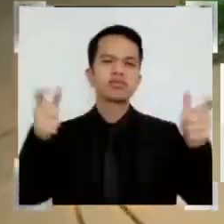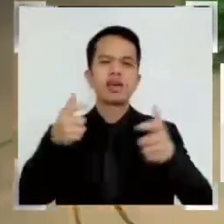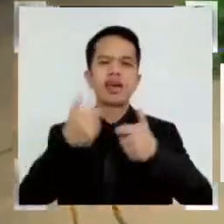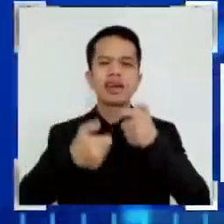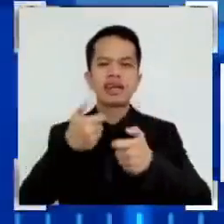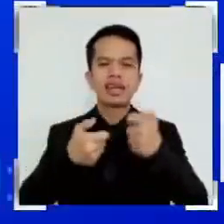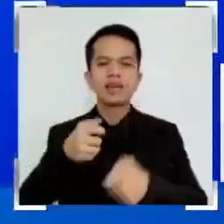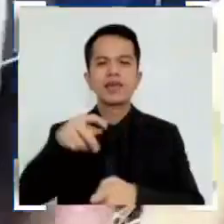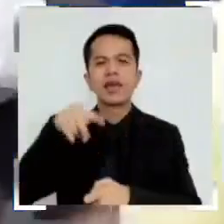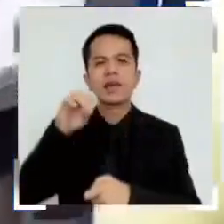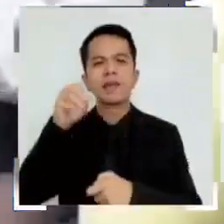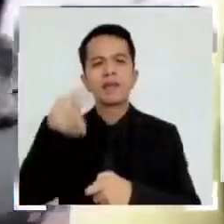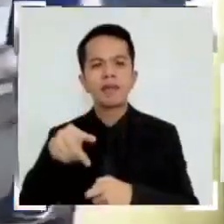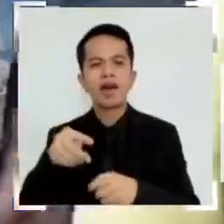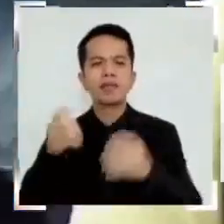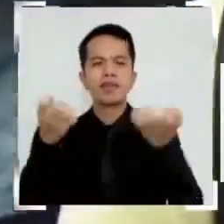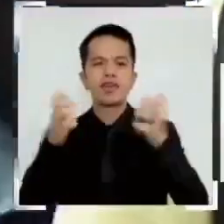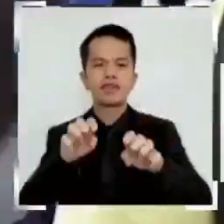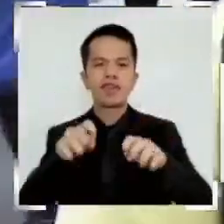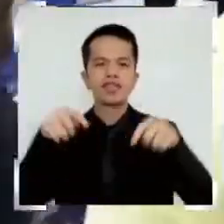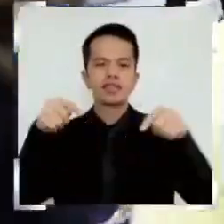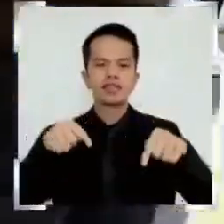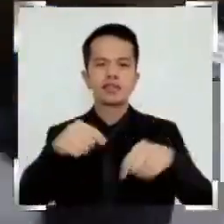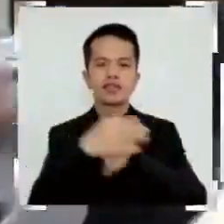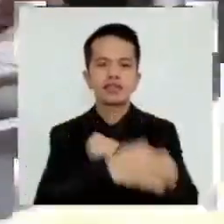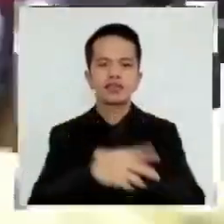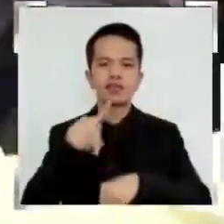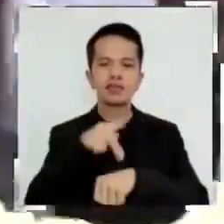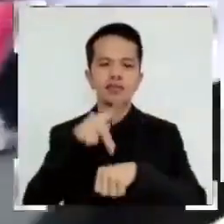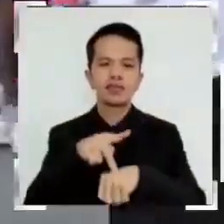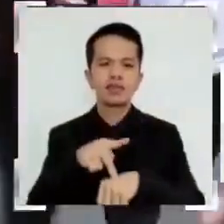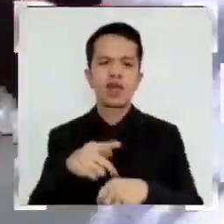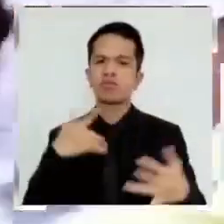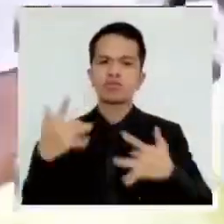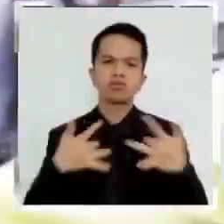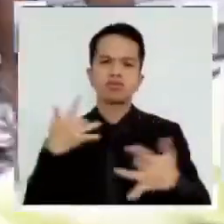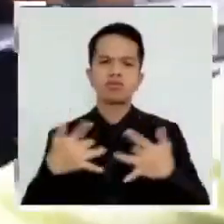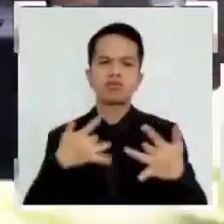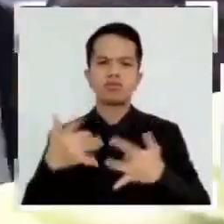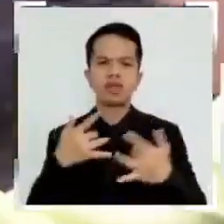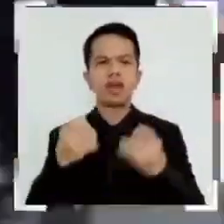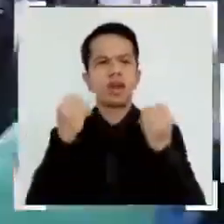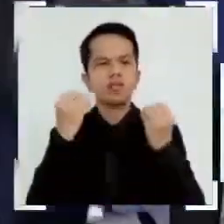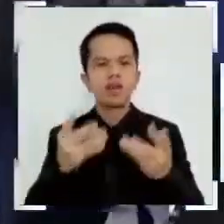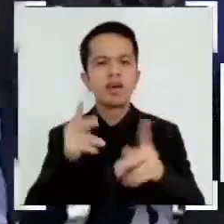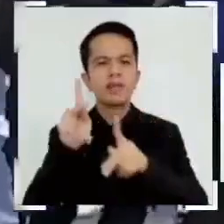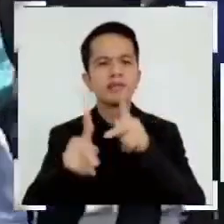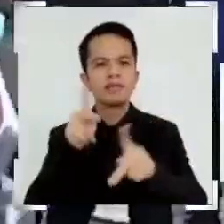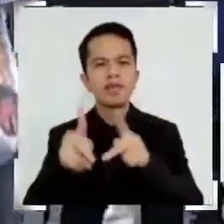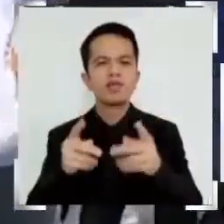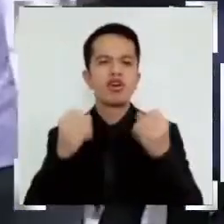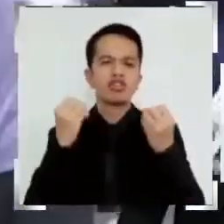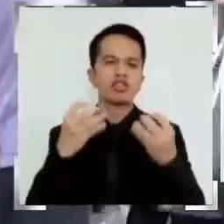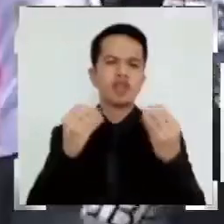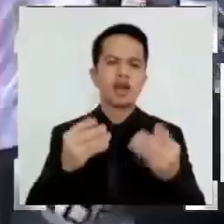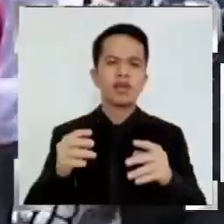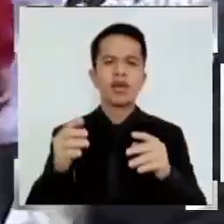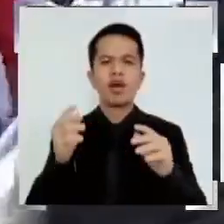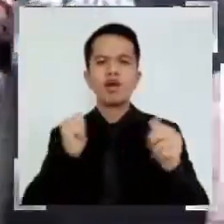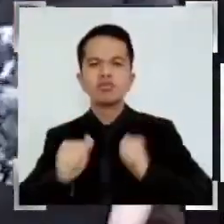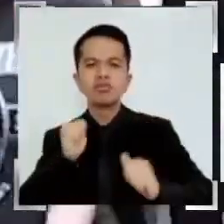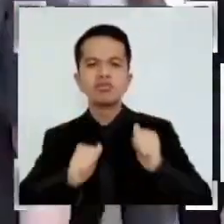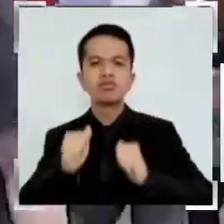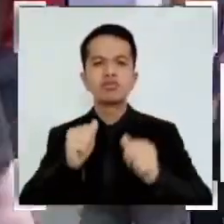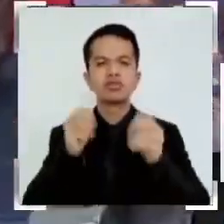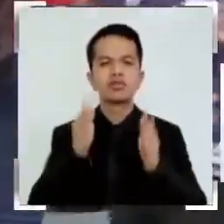event sa bansa. Excited po talaga po kasi ano po, maraming tao tapos maraming iba't ibang cosplayers. Yung mga families, yung